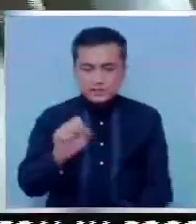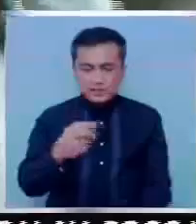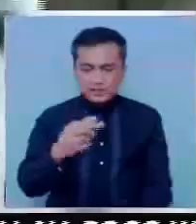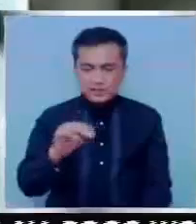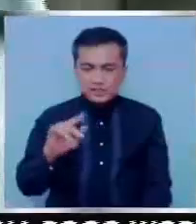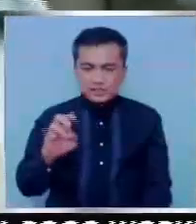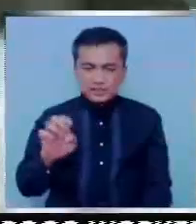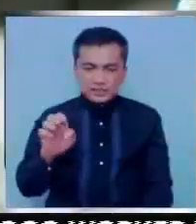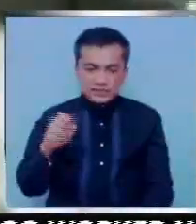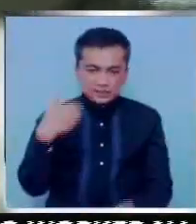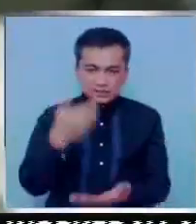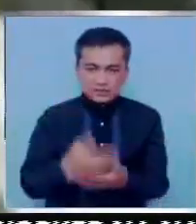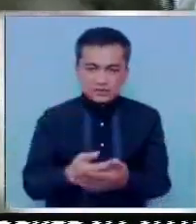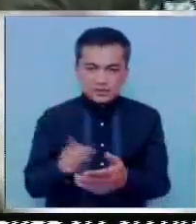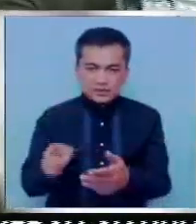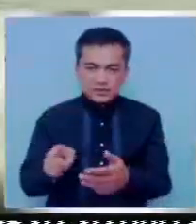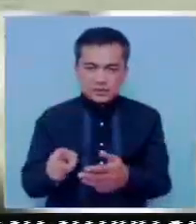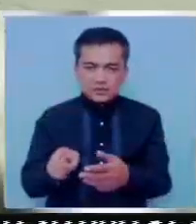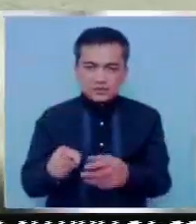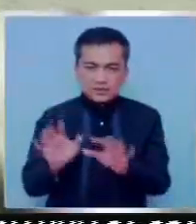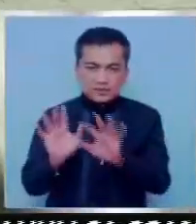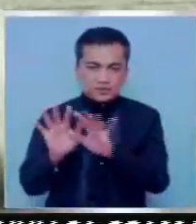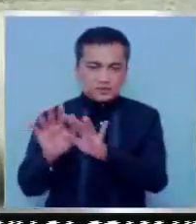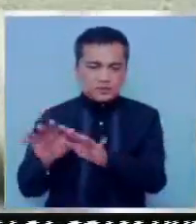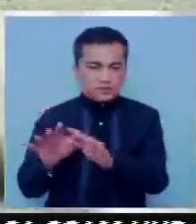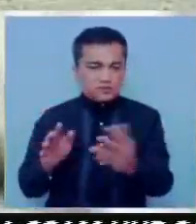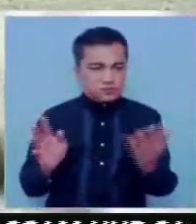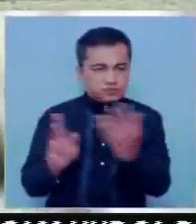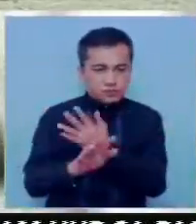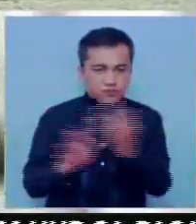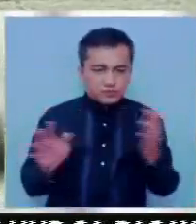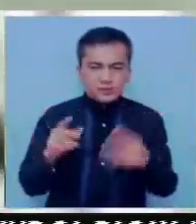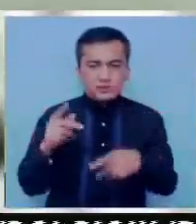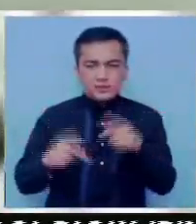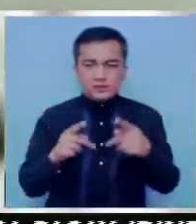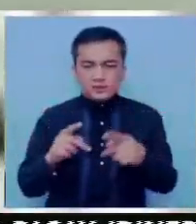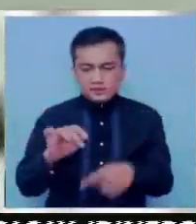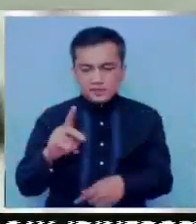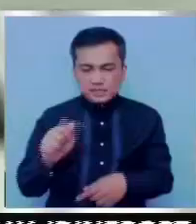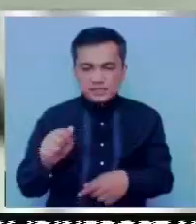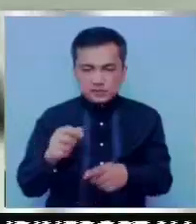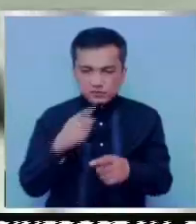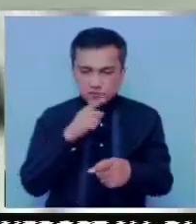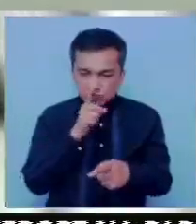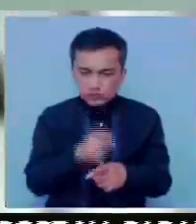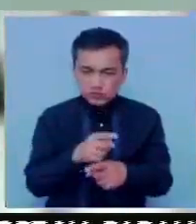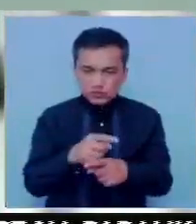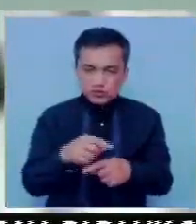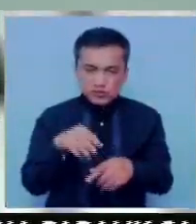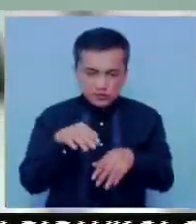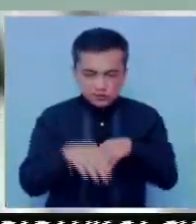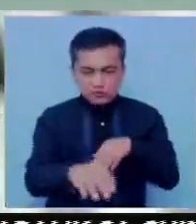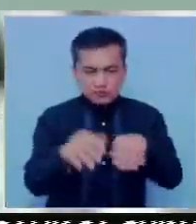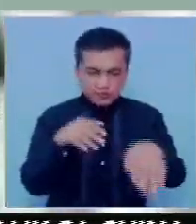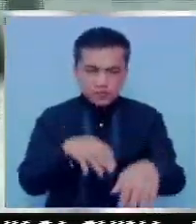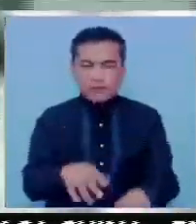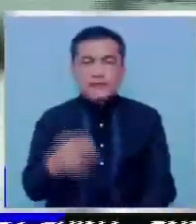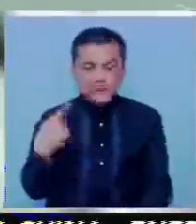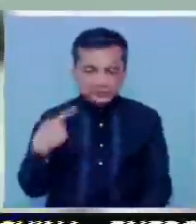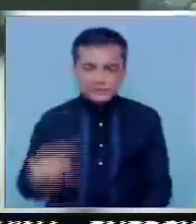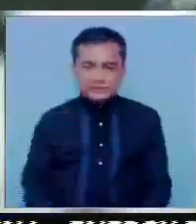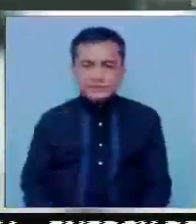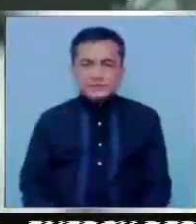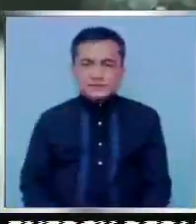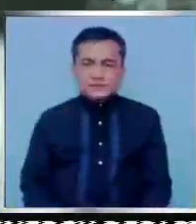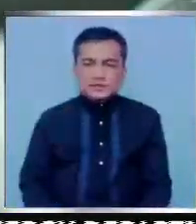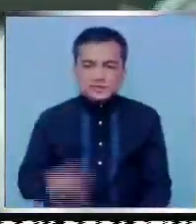sa paggalaw ng mga tao sa arena para matiyak na umuusad parati ang mga sasakyan sa loob. Nasa 300,000 na